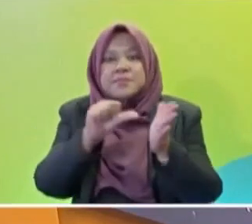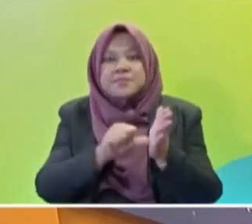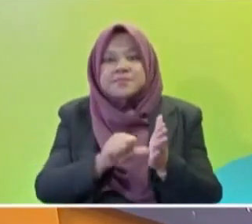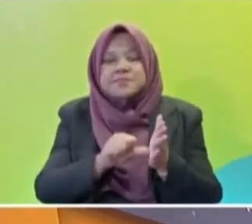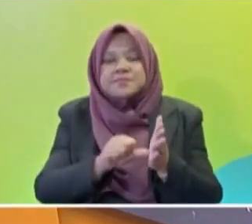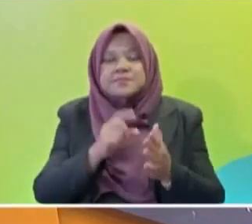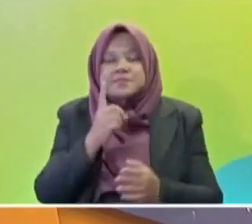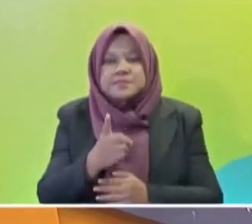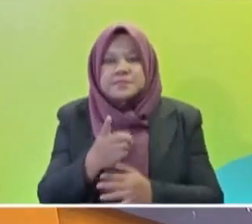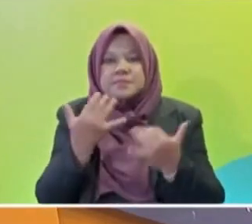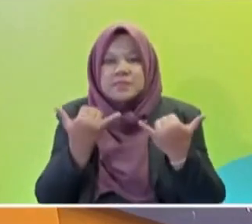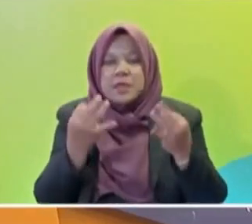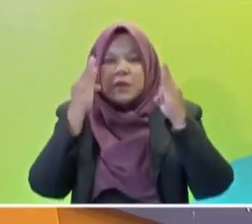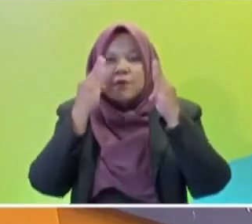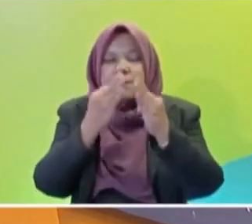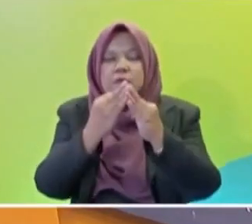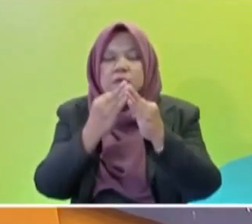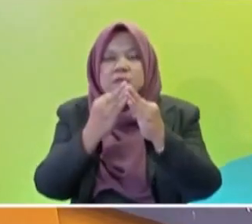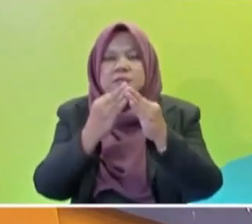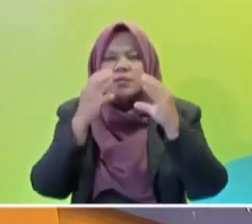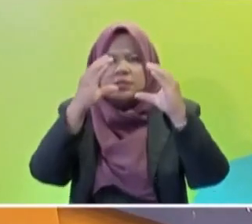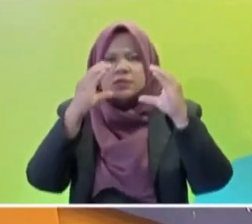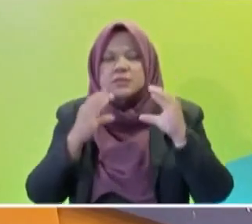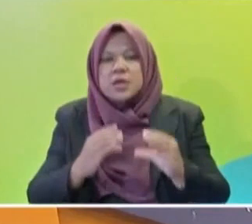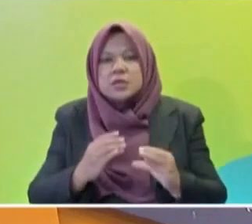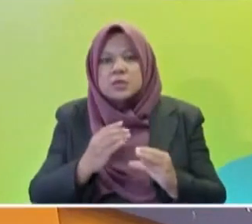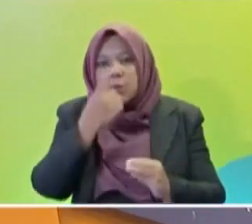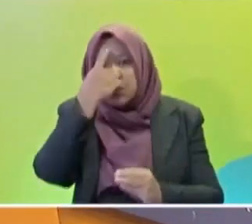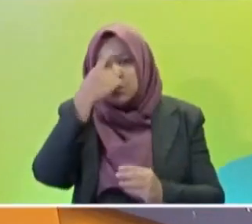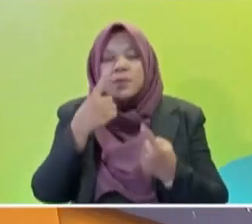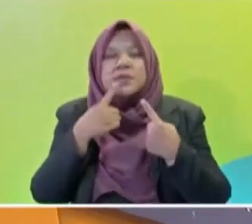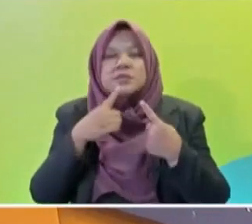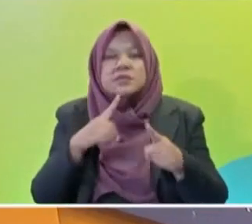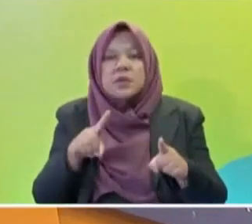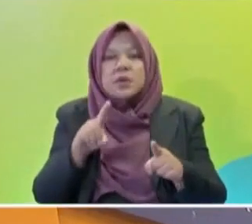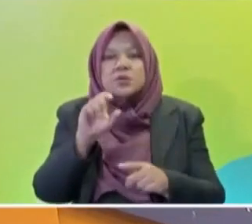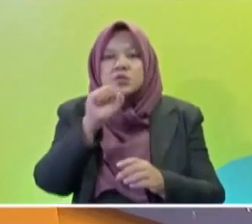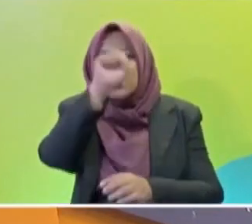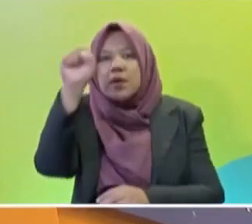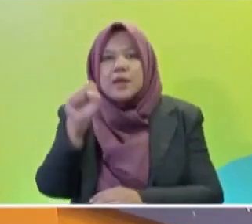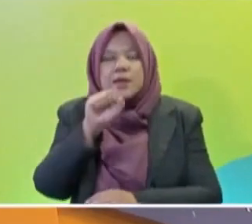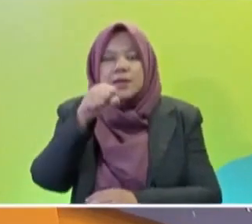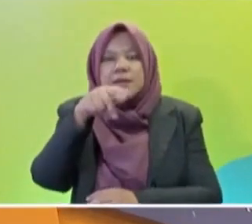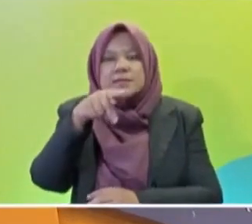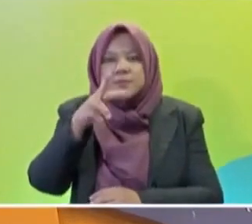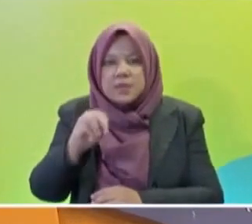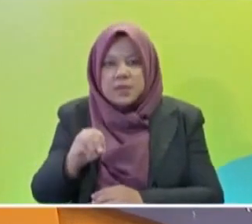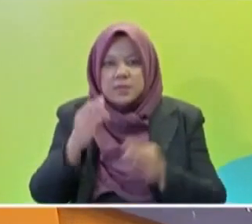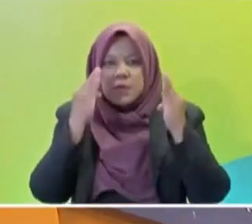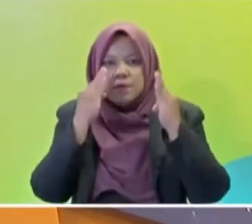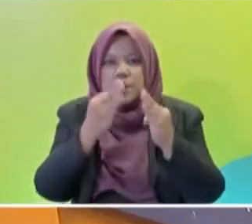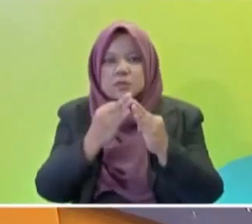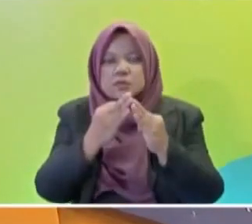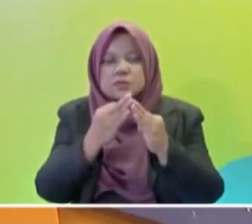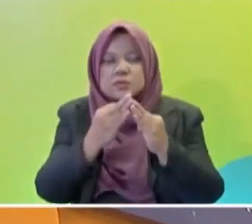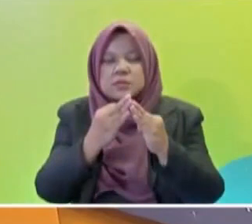di sini murid-murid kita fokus pada strategi dan juga teknik untuk menjawab soal Lan SPM dan hari ini fokus kita adalah untuk